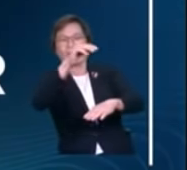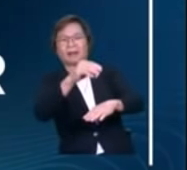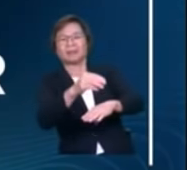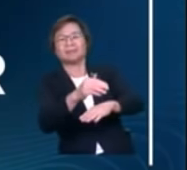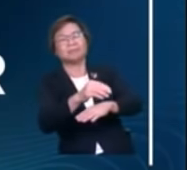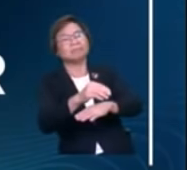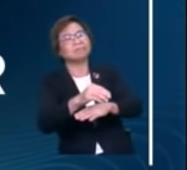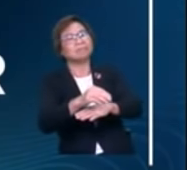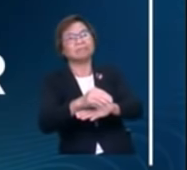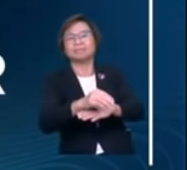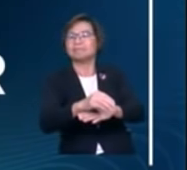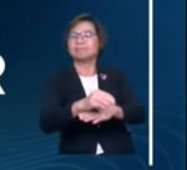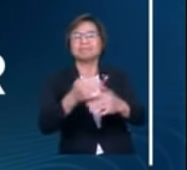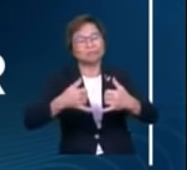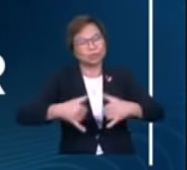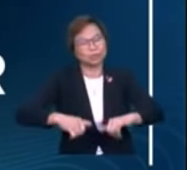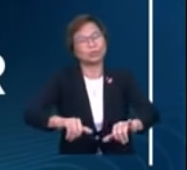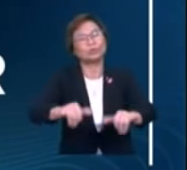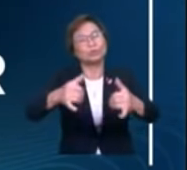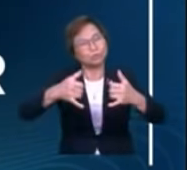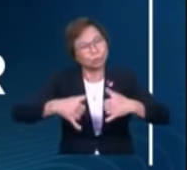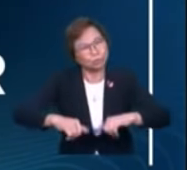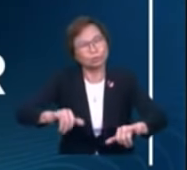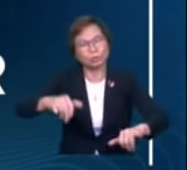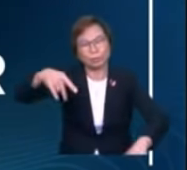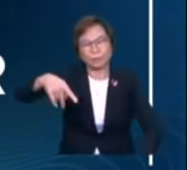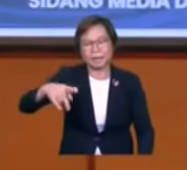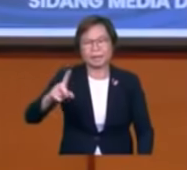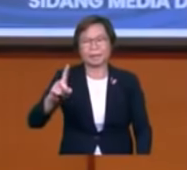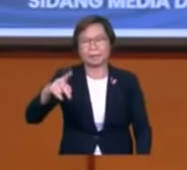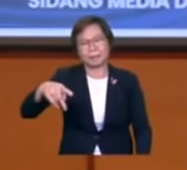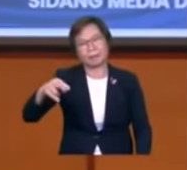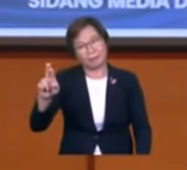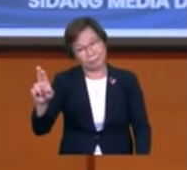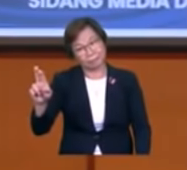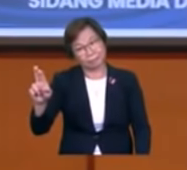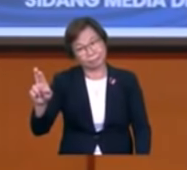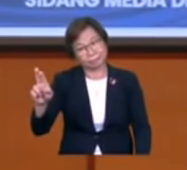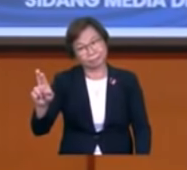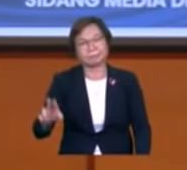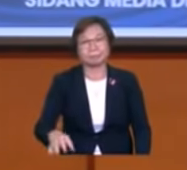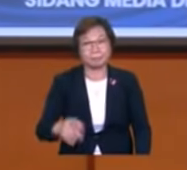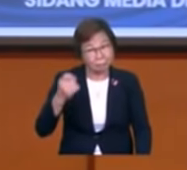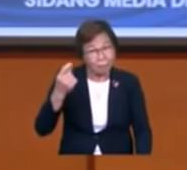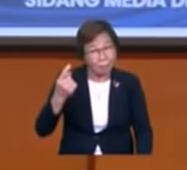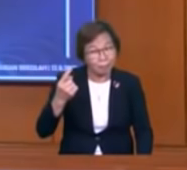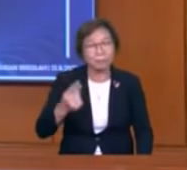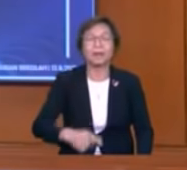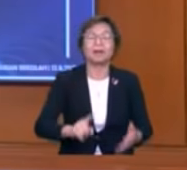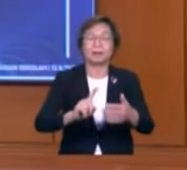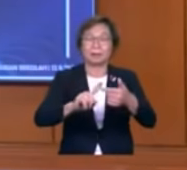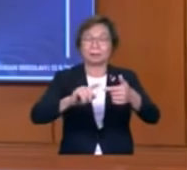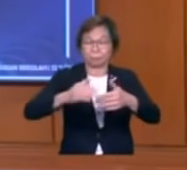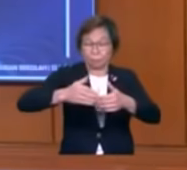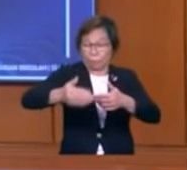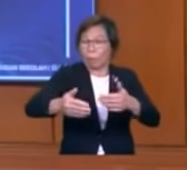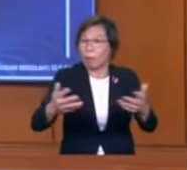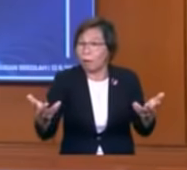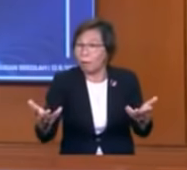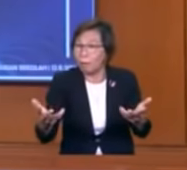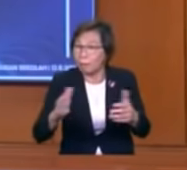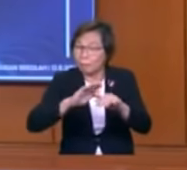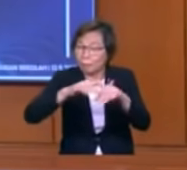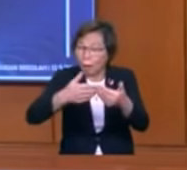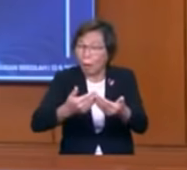Menengah mereka akan terus melaksanakan pd.bpr ya brosnya Bagaimanakah